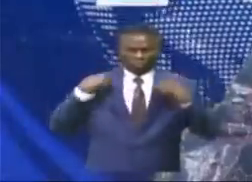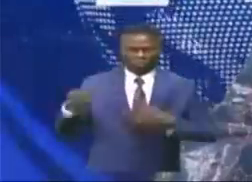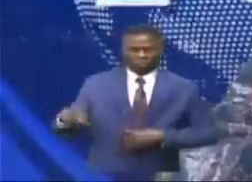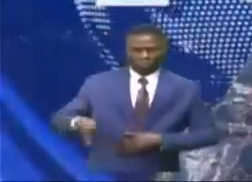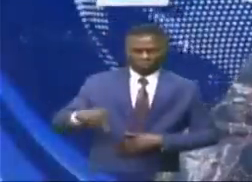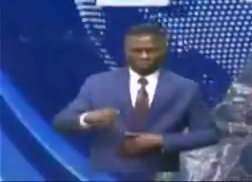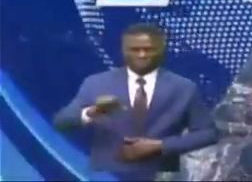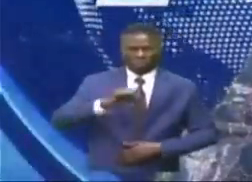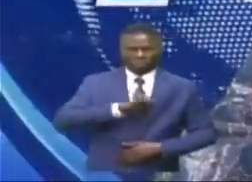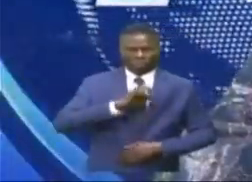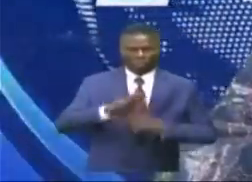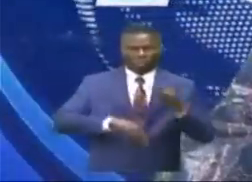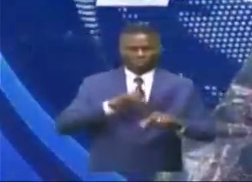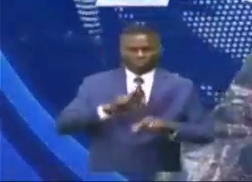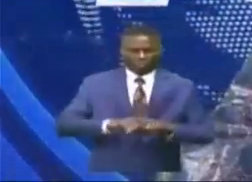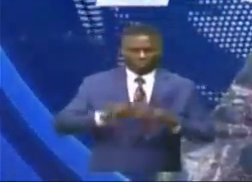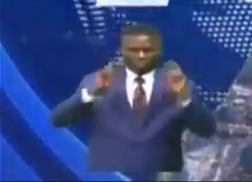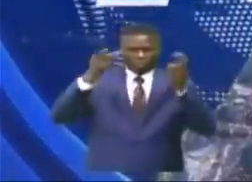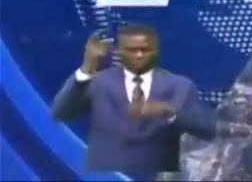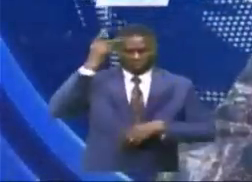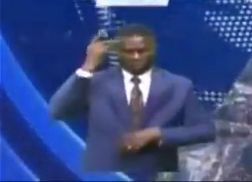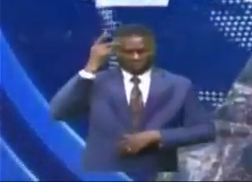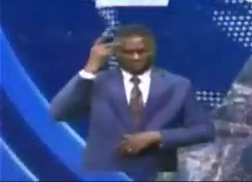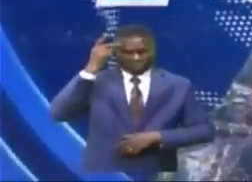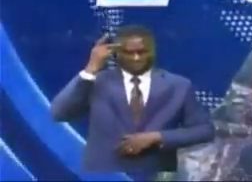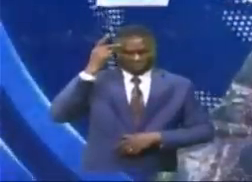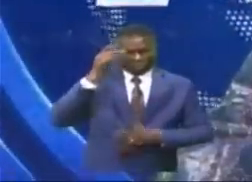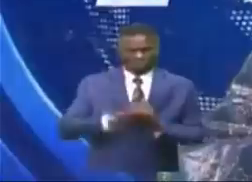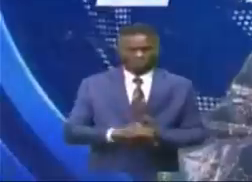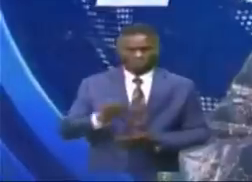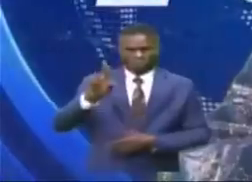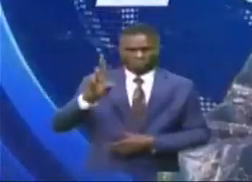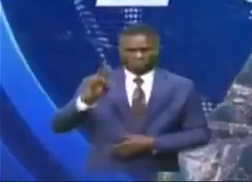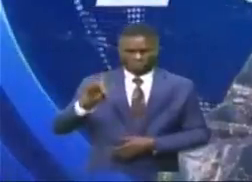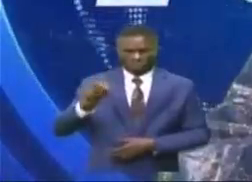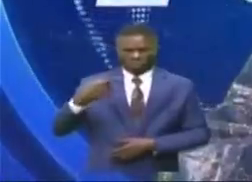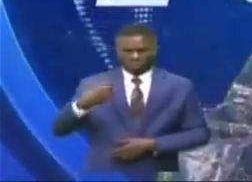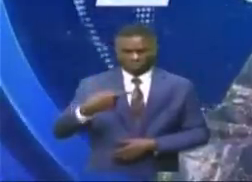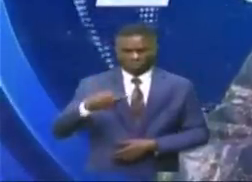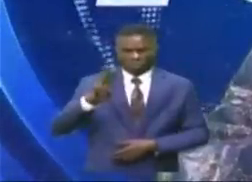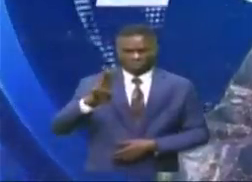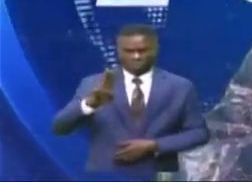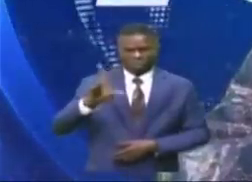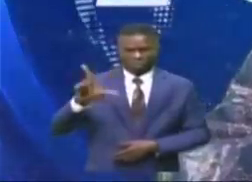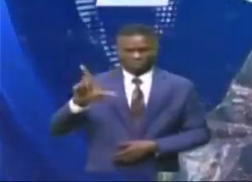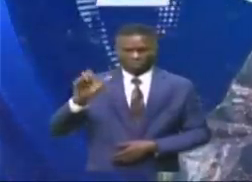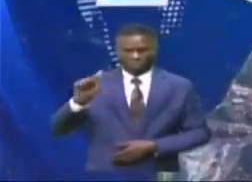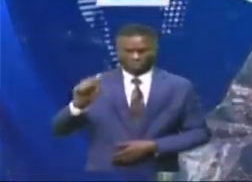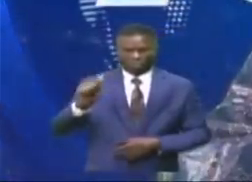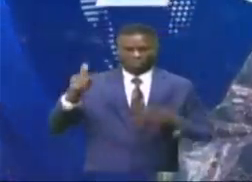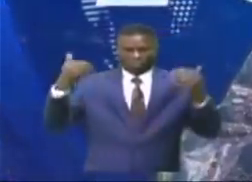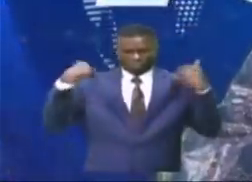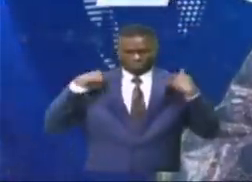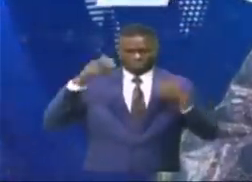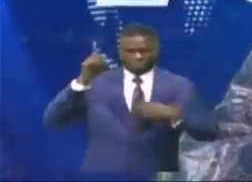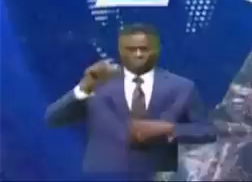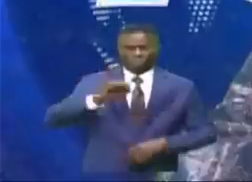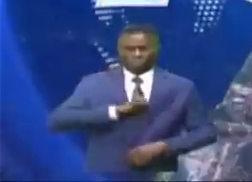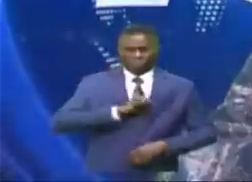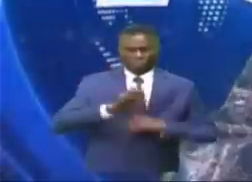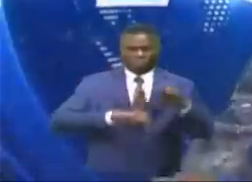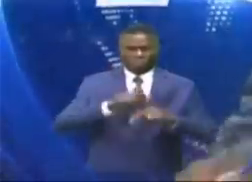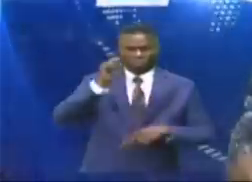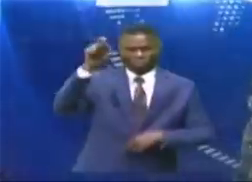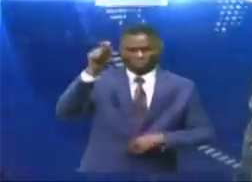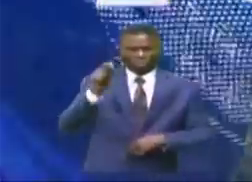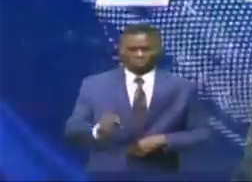de la police ville de Kinshasa, Mboula Kilibalimba Blaise, commissaire